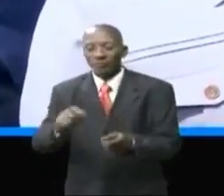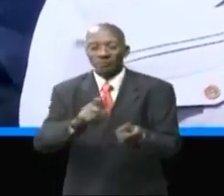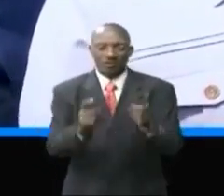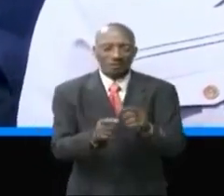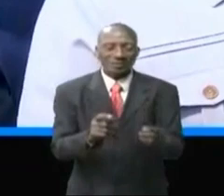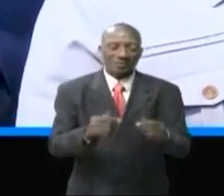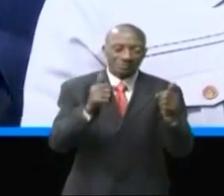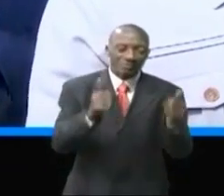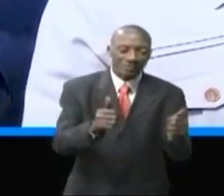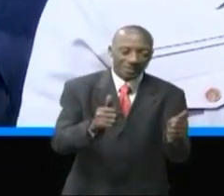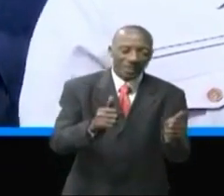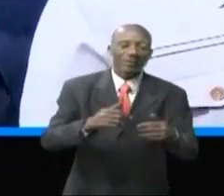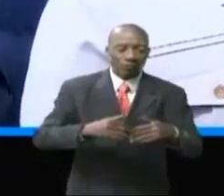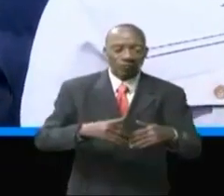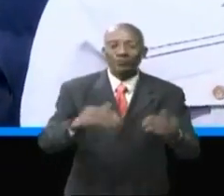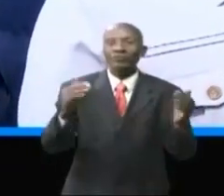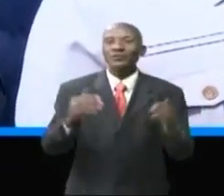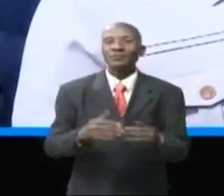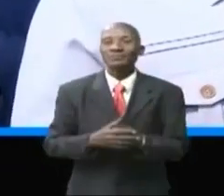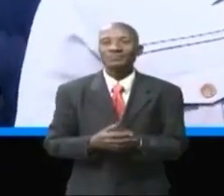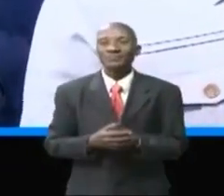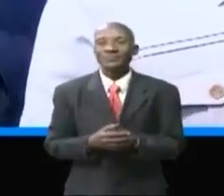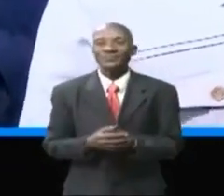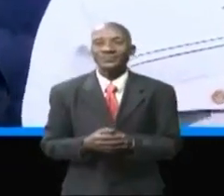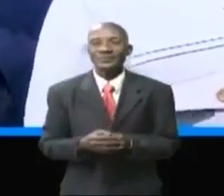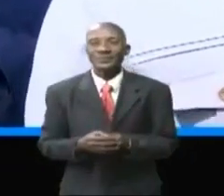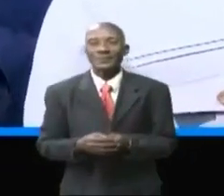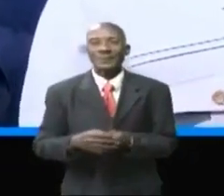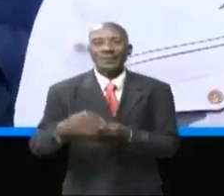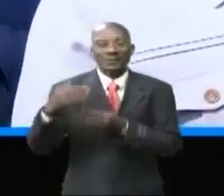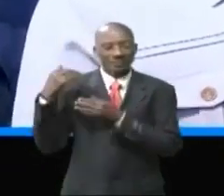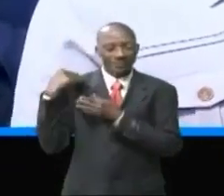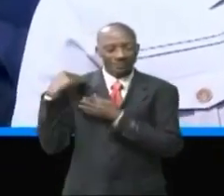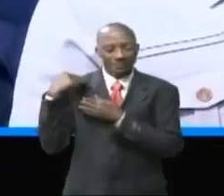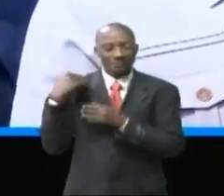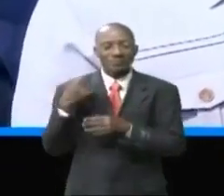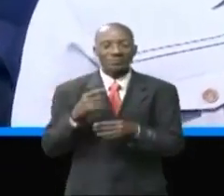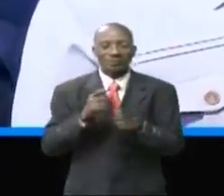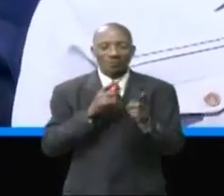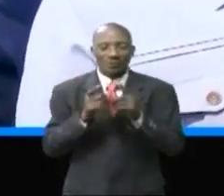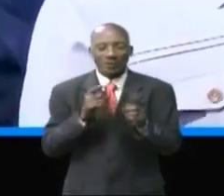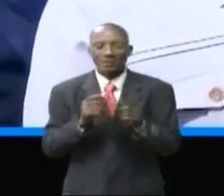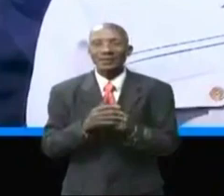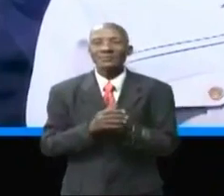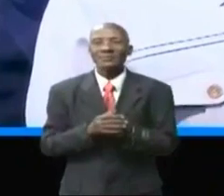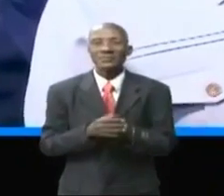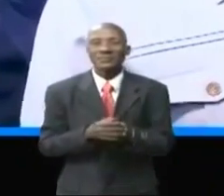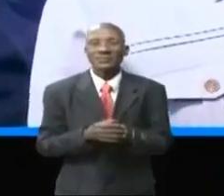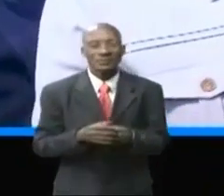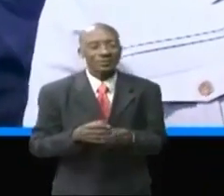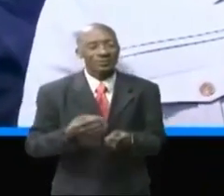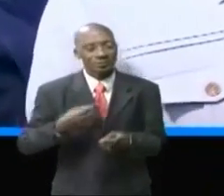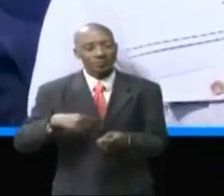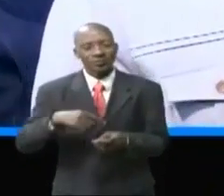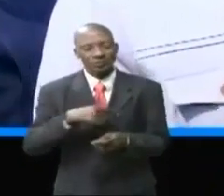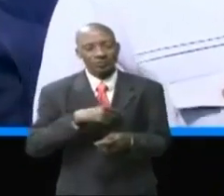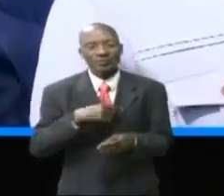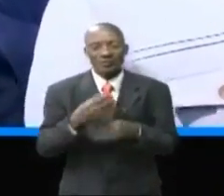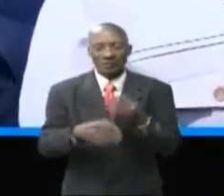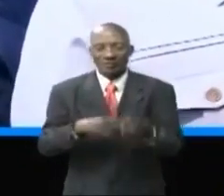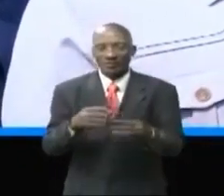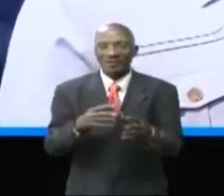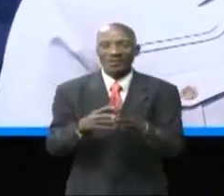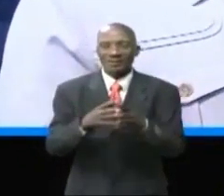mettre frein à toutes les antivaleurs qui gangrènent la gestion publique dans notre pays. C'est dans ce cadre-là